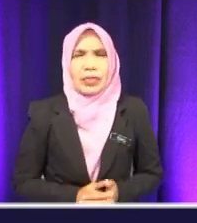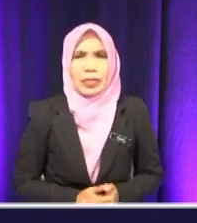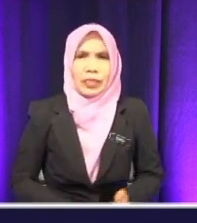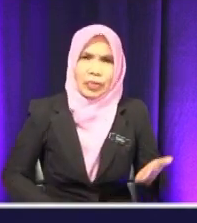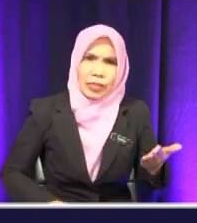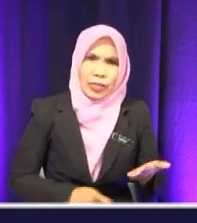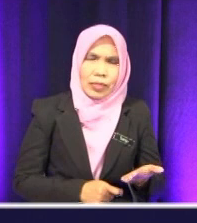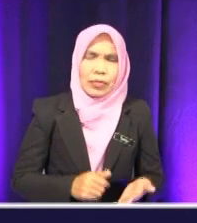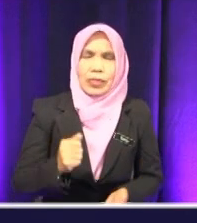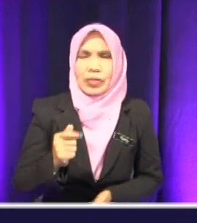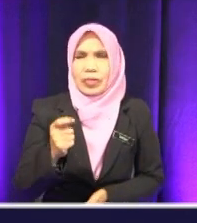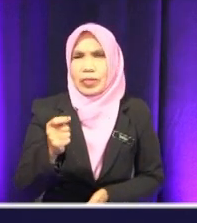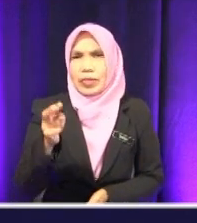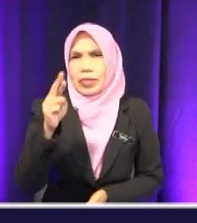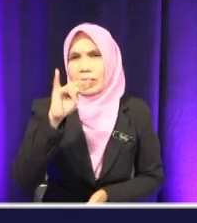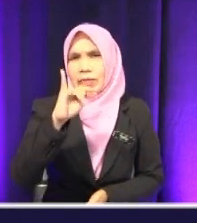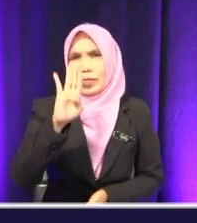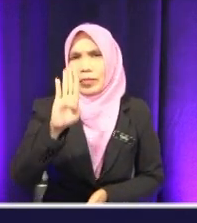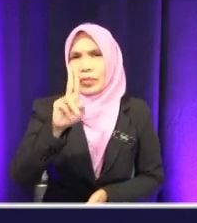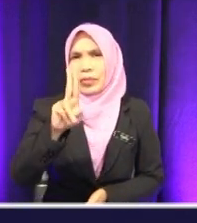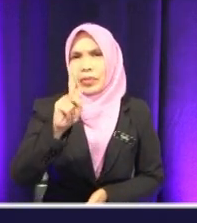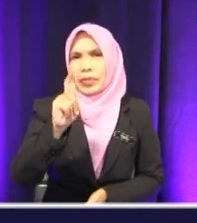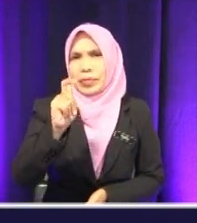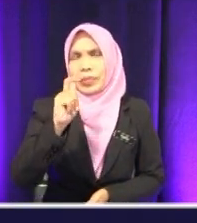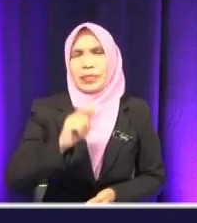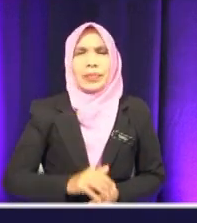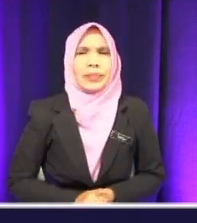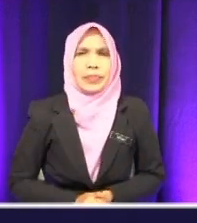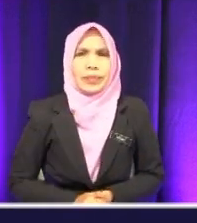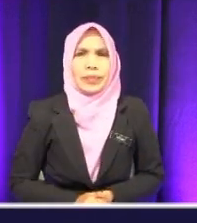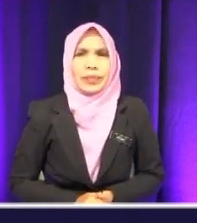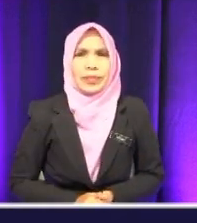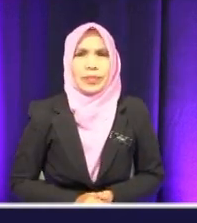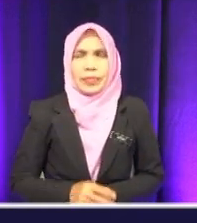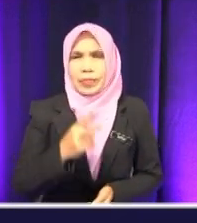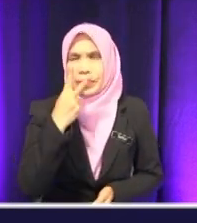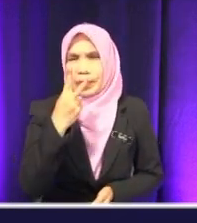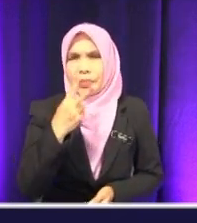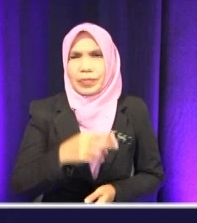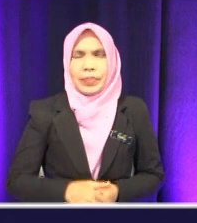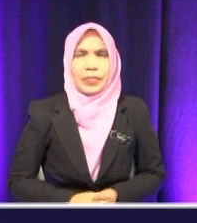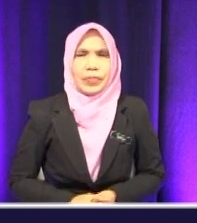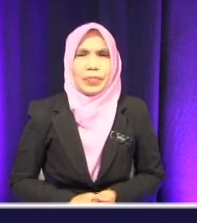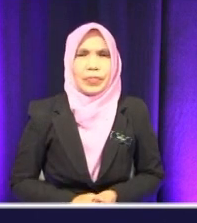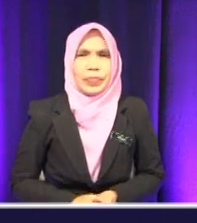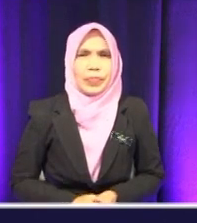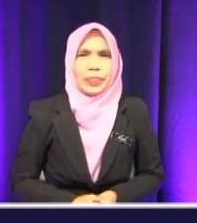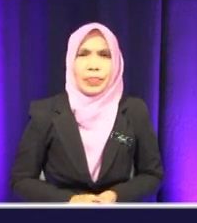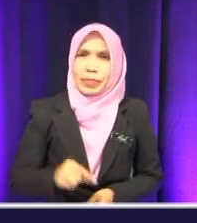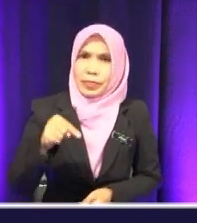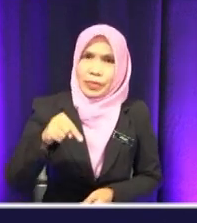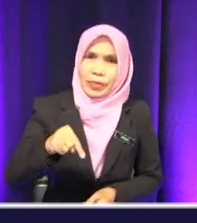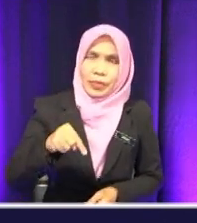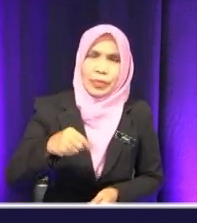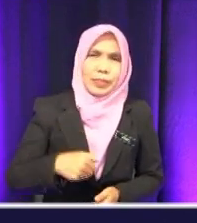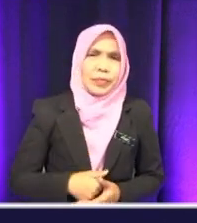kunci asing dia Tunjukkan melalui kita lihat daripada jadi kalau di sini kalau kita tengok di